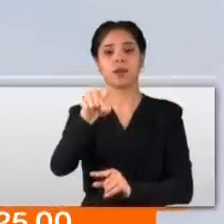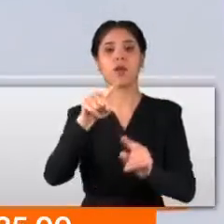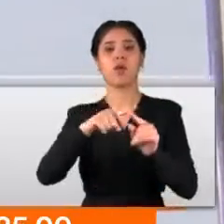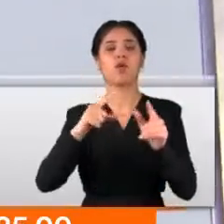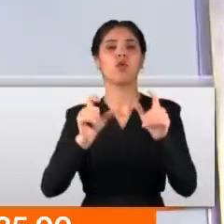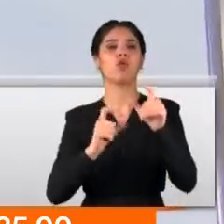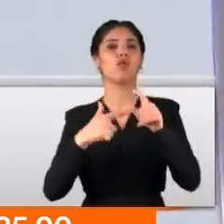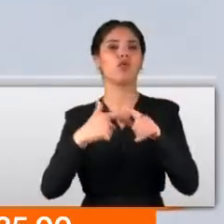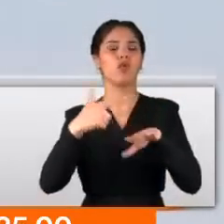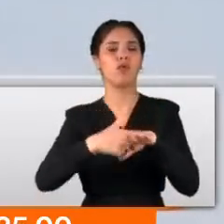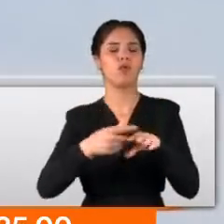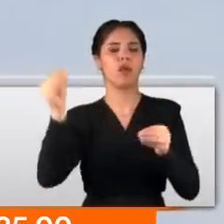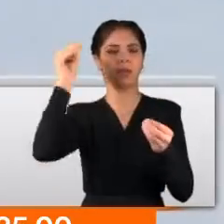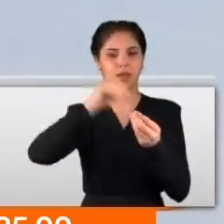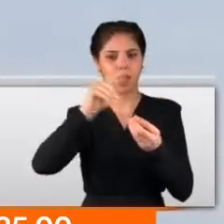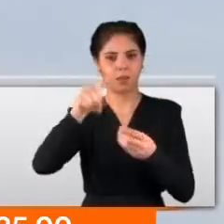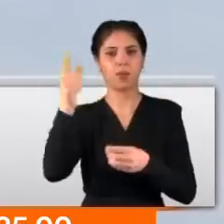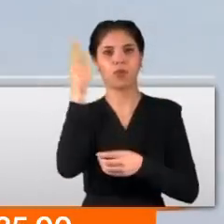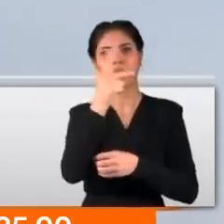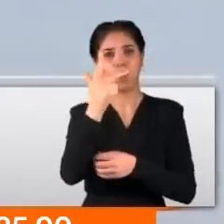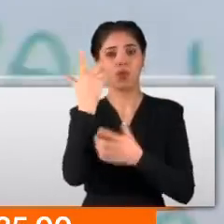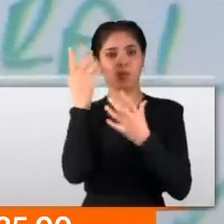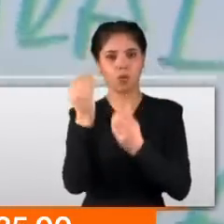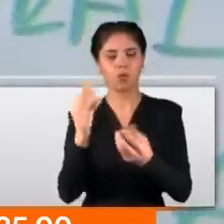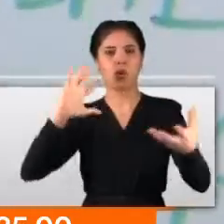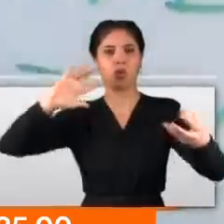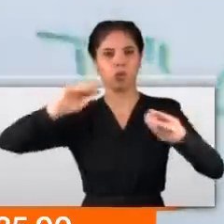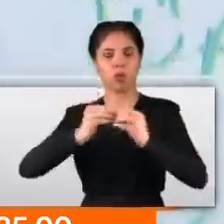eklenmesi bekleniyor ki bunun da %3 olması durumunda rakam